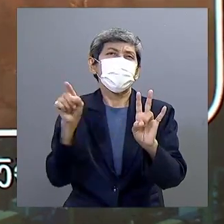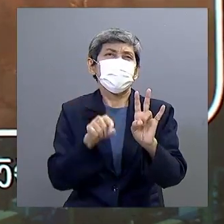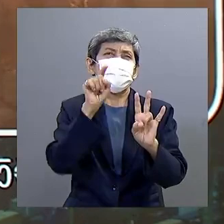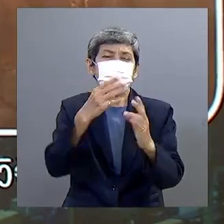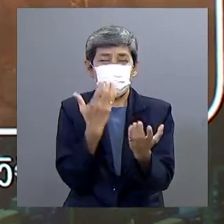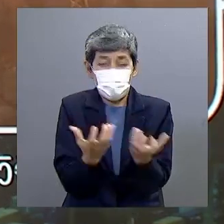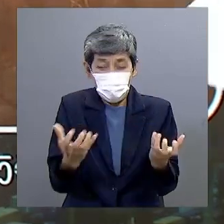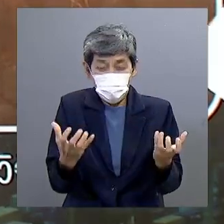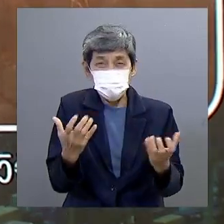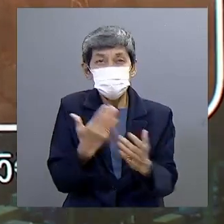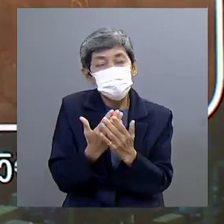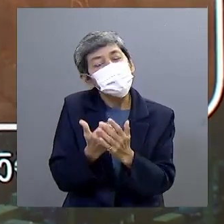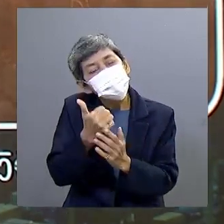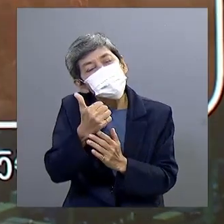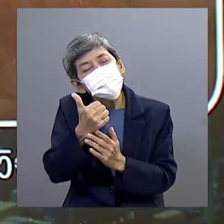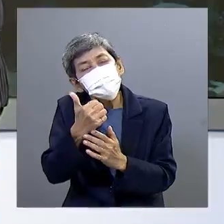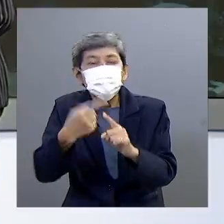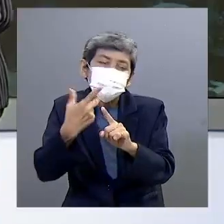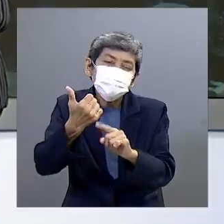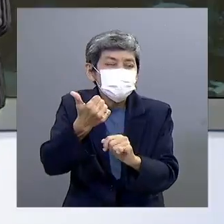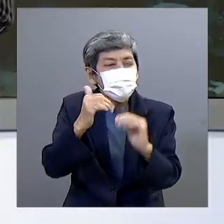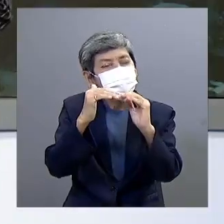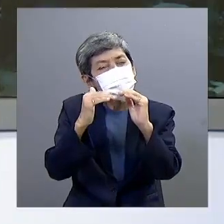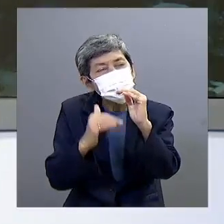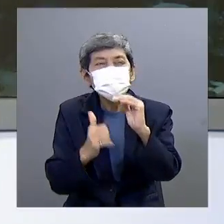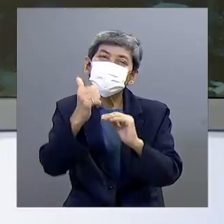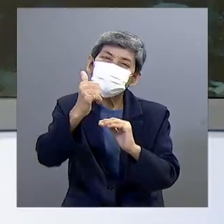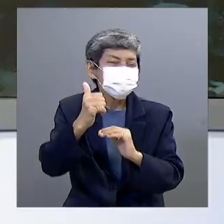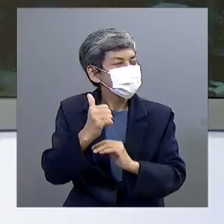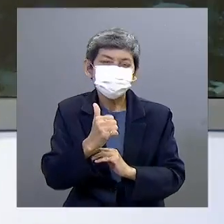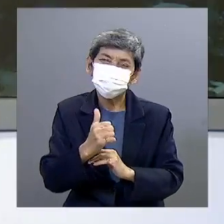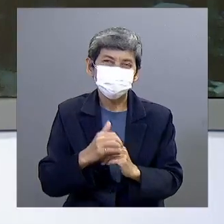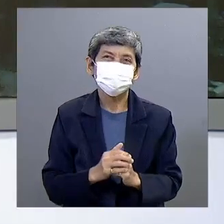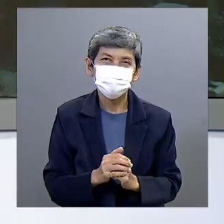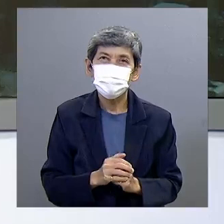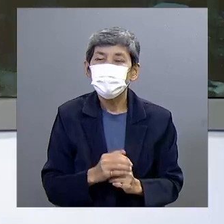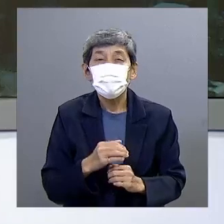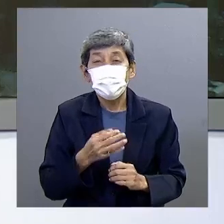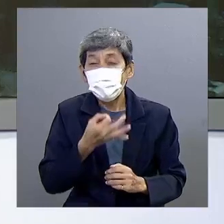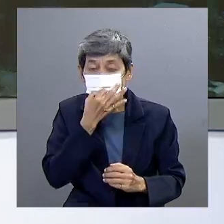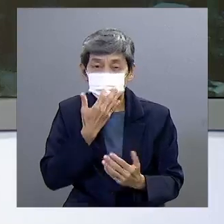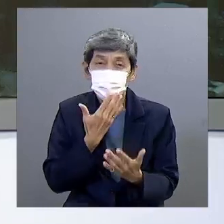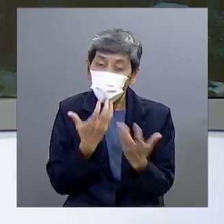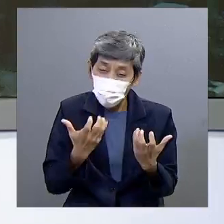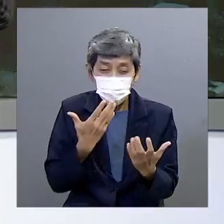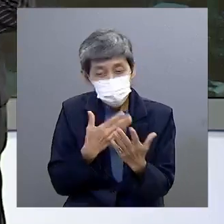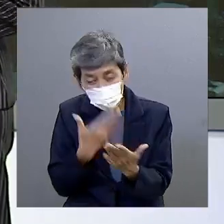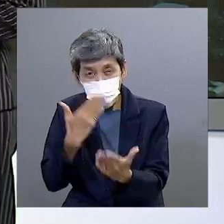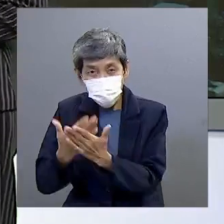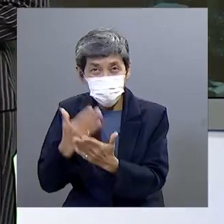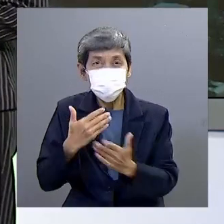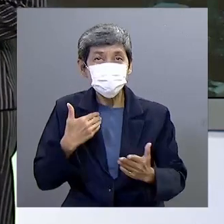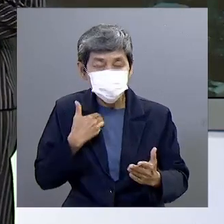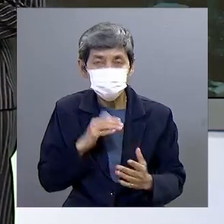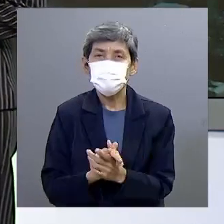จะคลี่คลายในช่วง 3-6 เดือนข้างหน้าค่ะทีนี้เมื่อค่าครองชีพเนี่ยมันสูงขึ้นจะทำยังไงต่อไปกลุ่มตัวอย่างส่ว